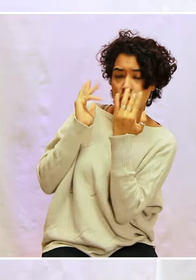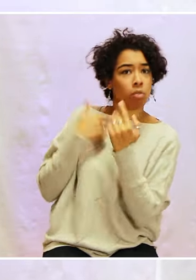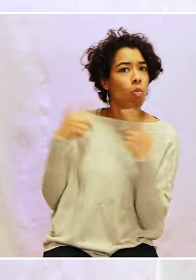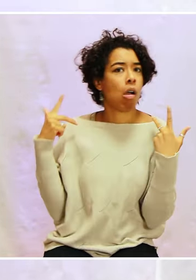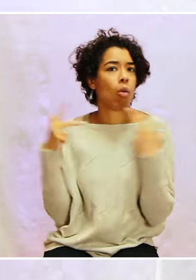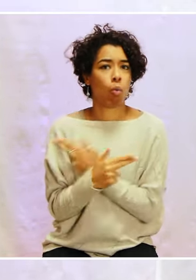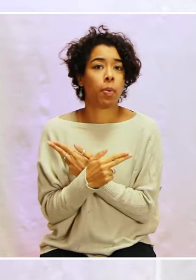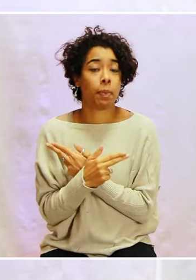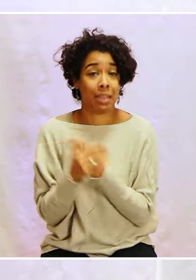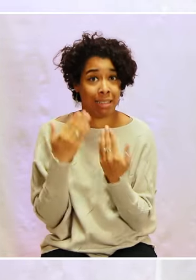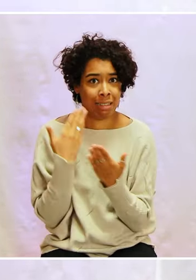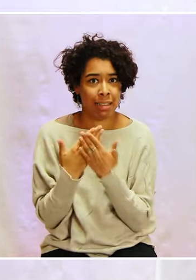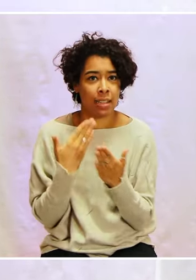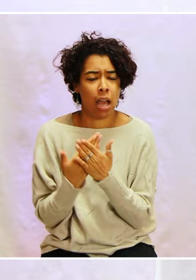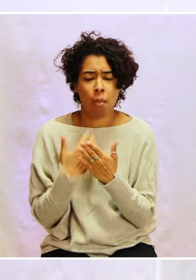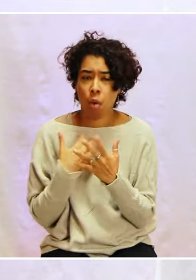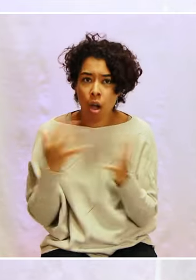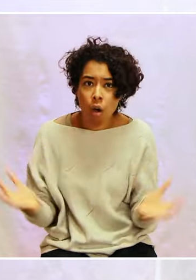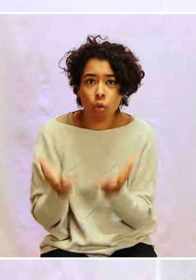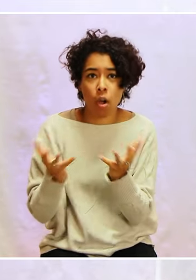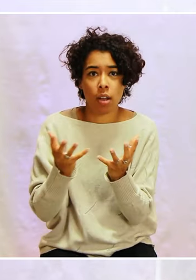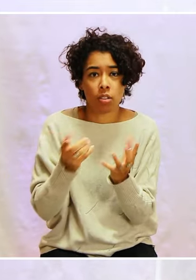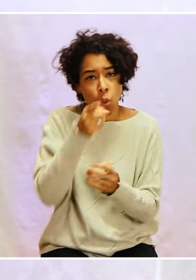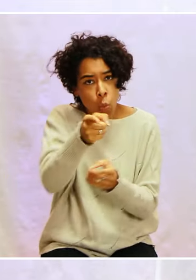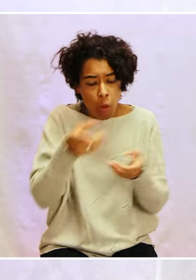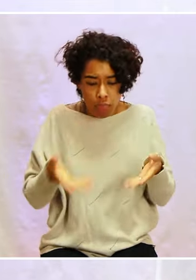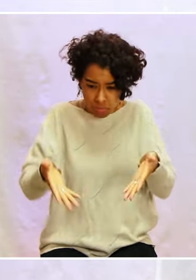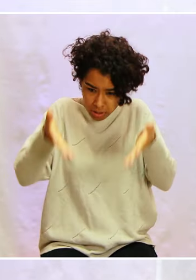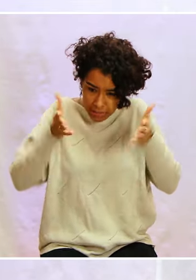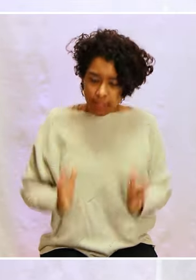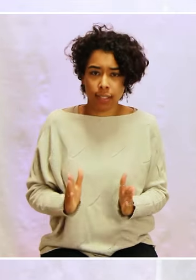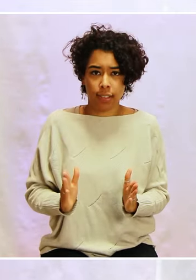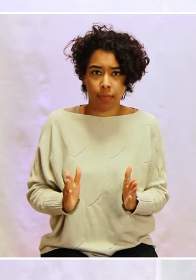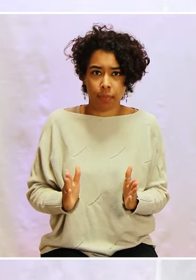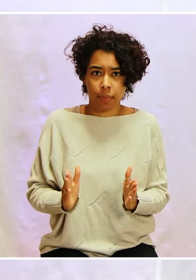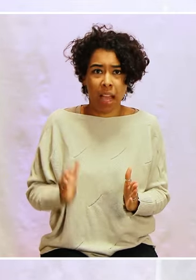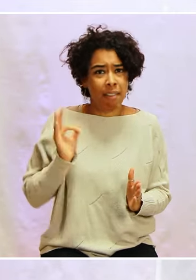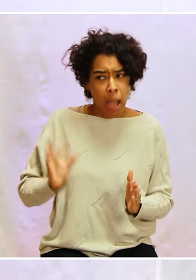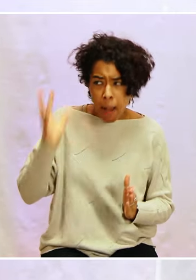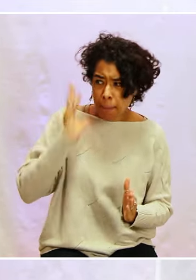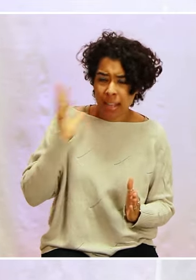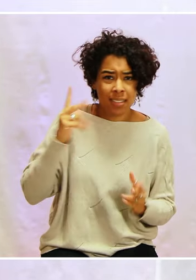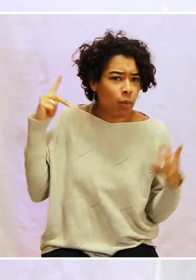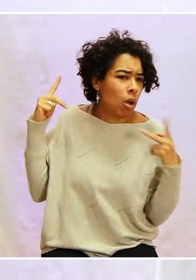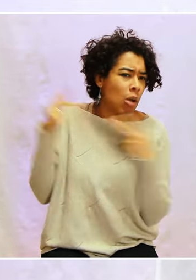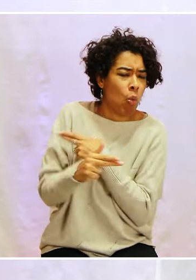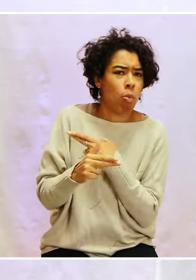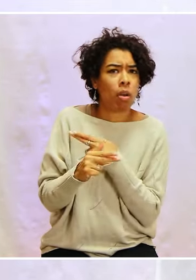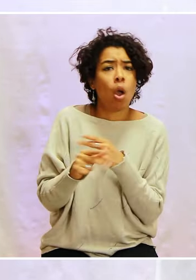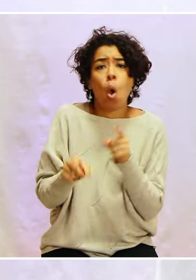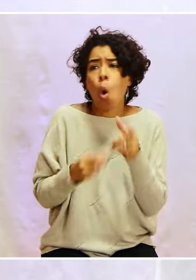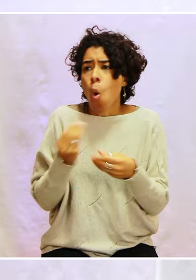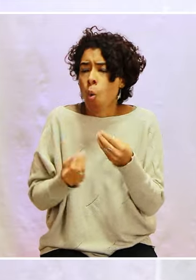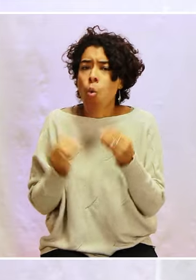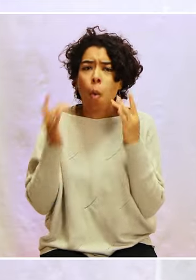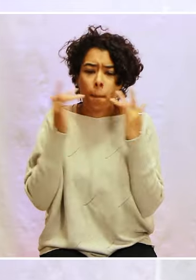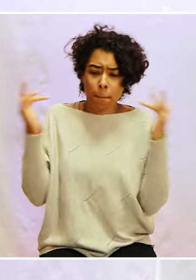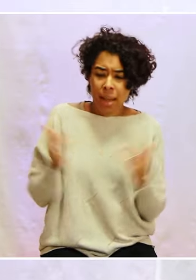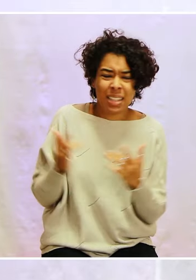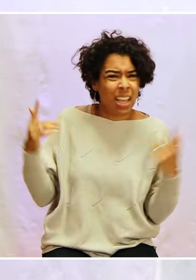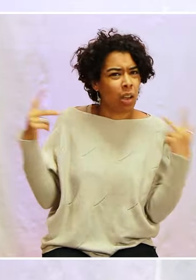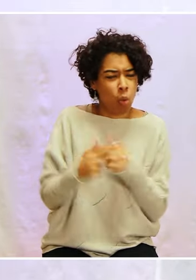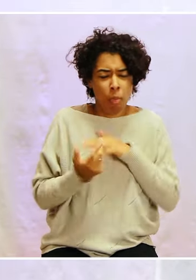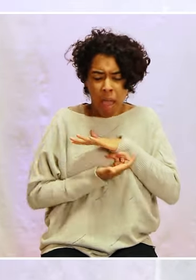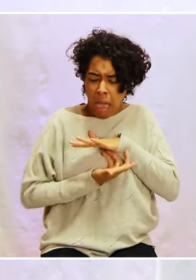et j'aimerais t'encourager aujourd'hui à dire je prends cette décision je coupe net avec la déception je coupe net avec